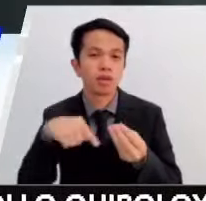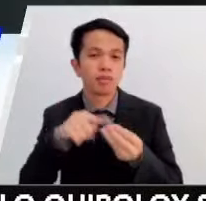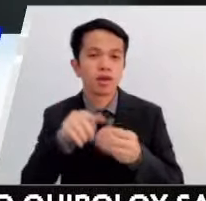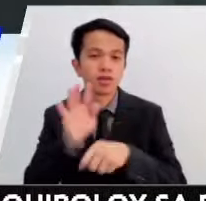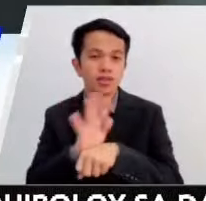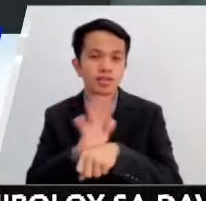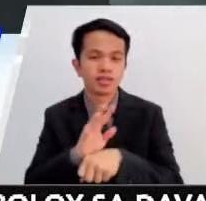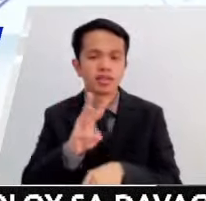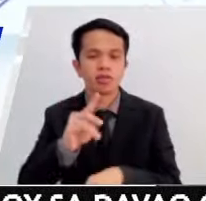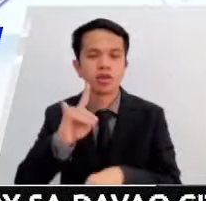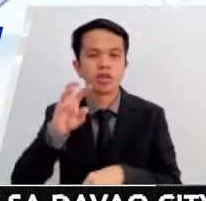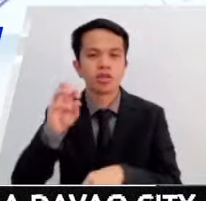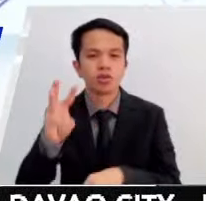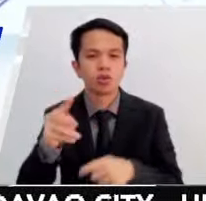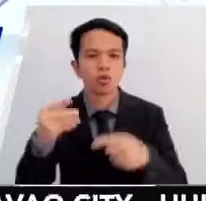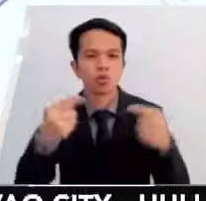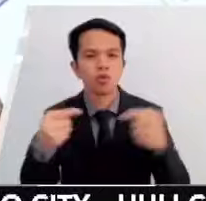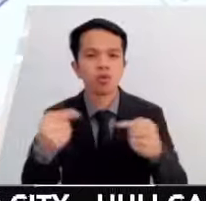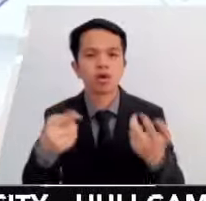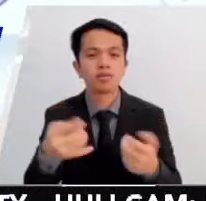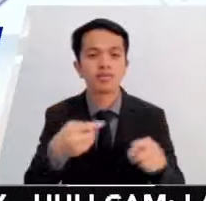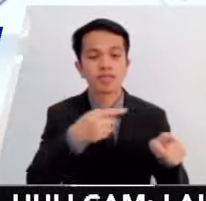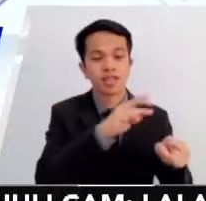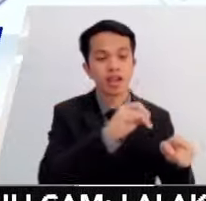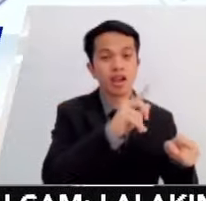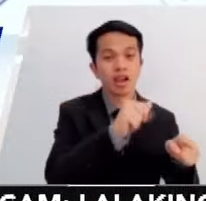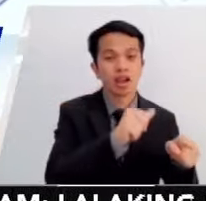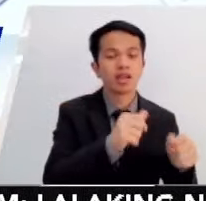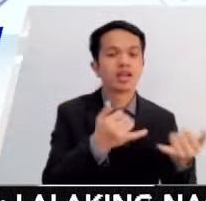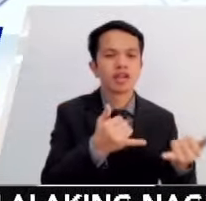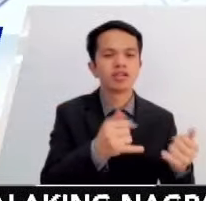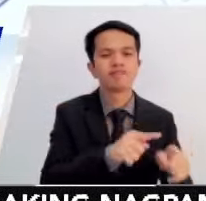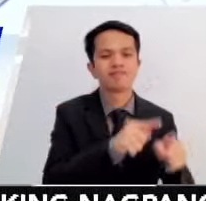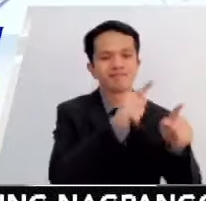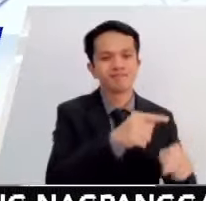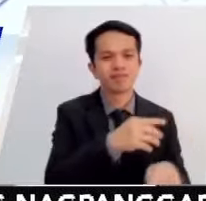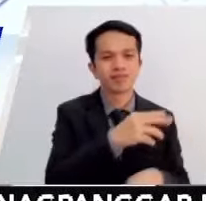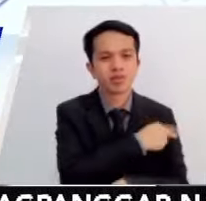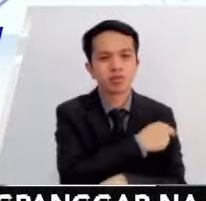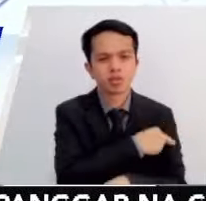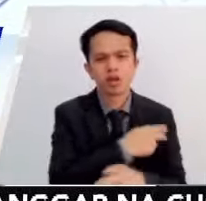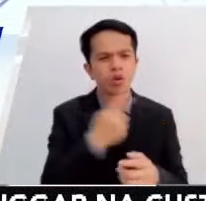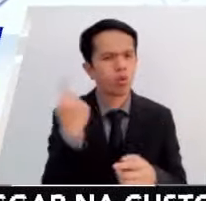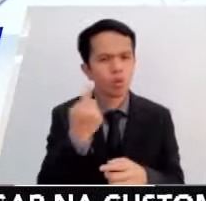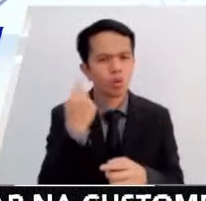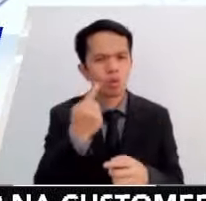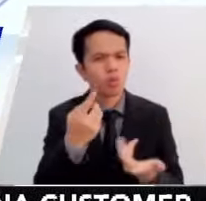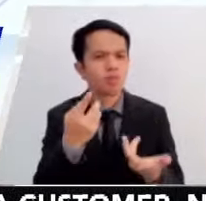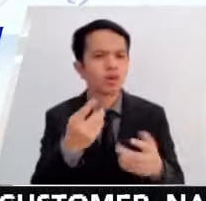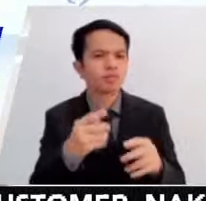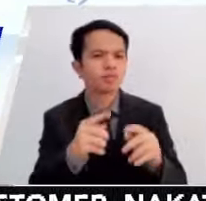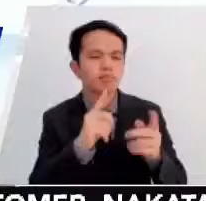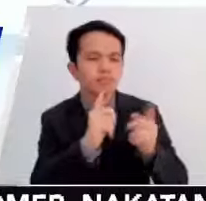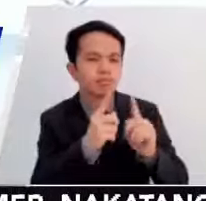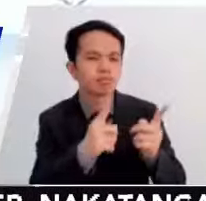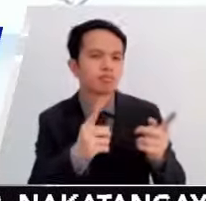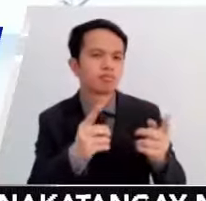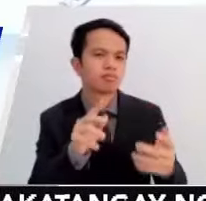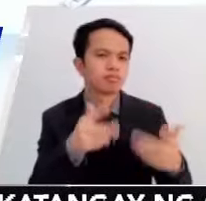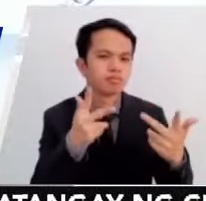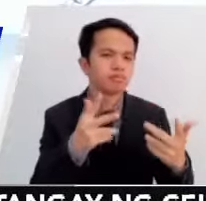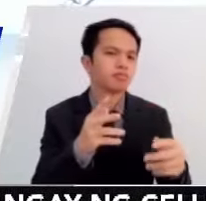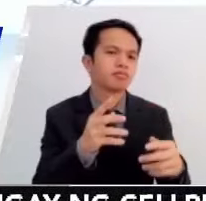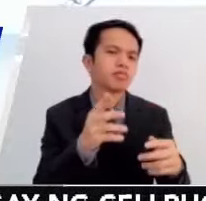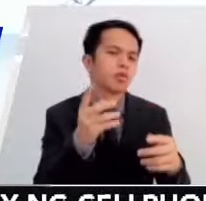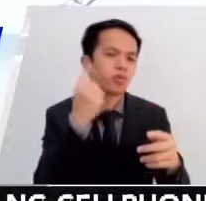Ang co-star niyang si Carla Abellana na kasalukuyang nasa ospital, lagi raw nilang kinukumusta at very involved sa monitoring at